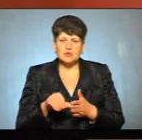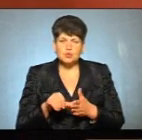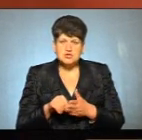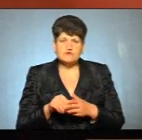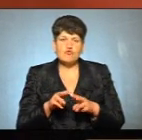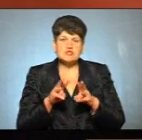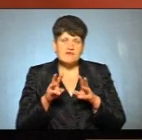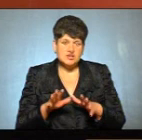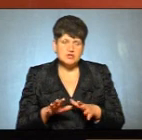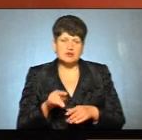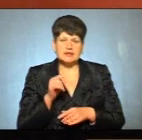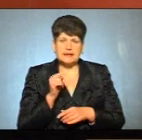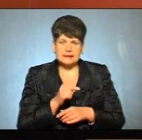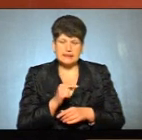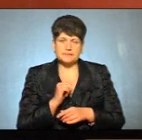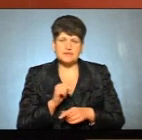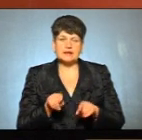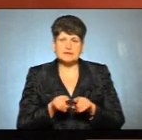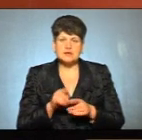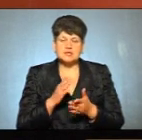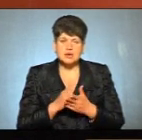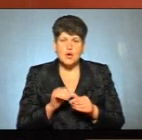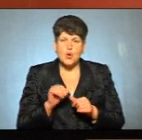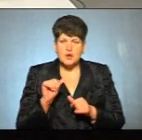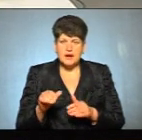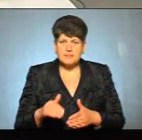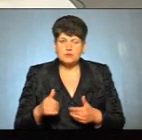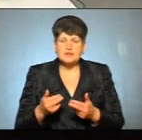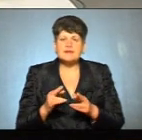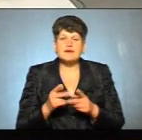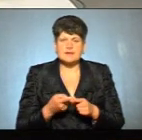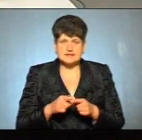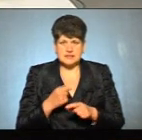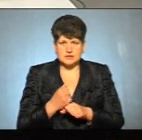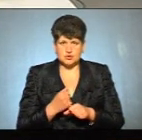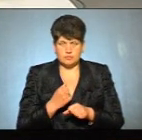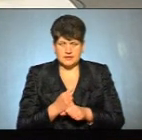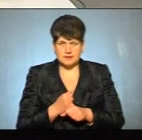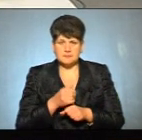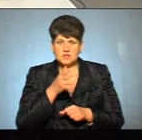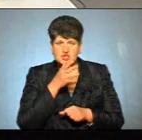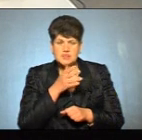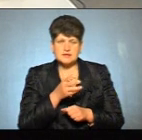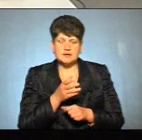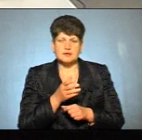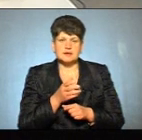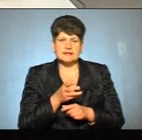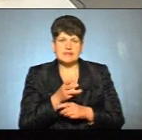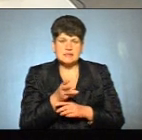освяченні пасок для них, теж є окрема рекомендація, як це зробити під час трансляції, коли буде